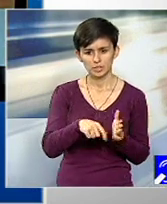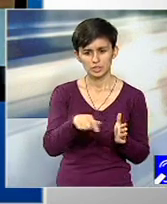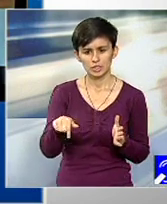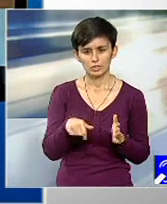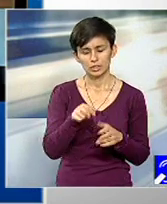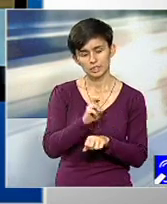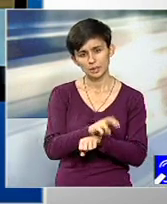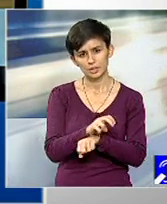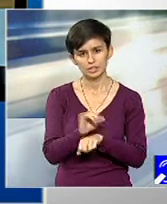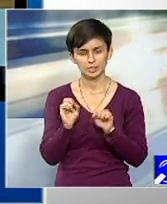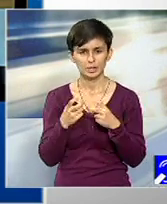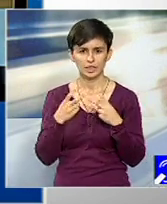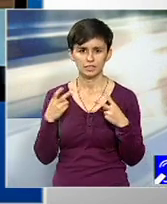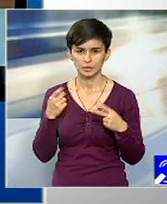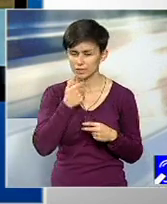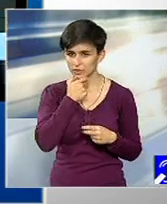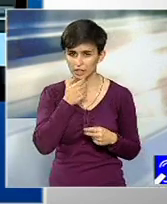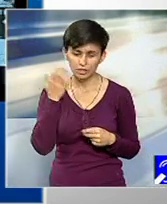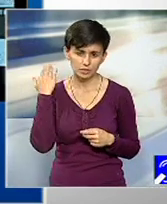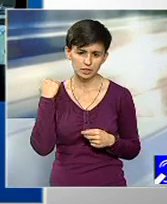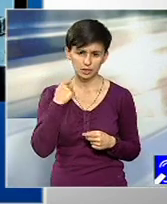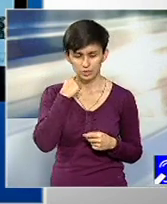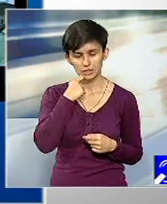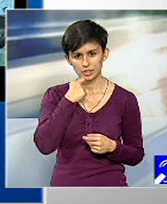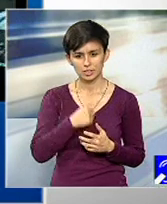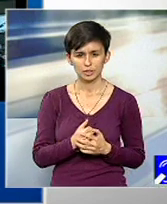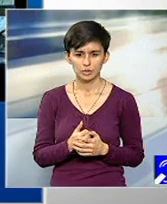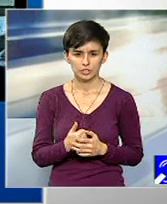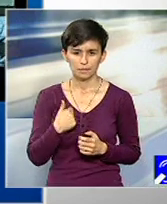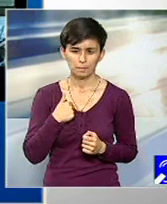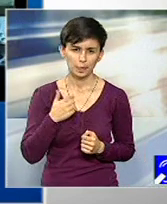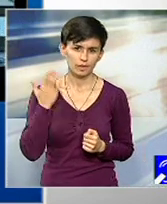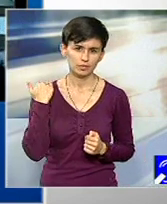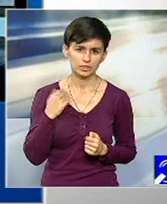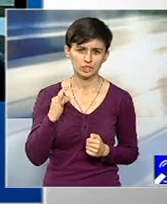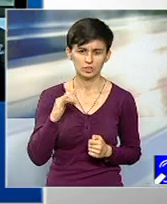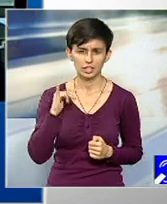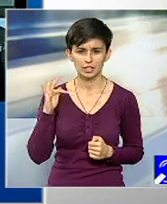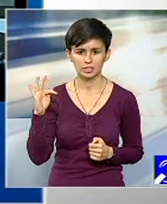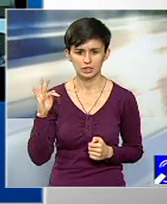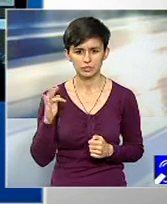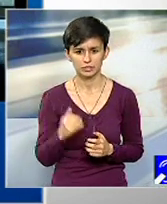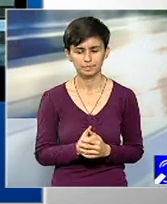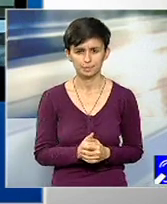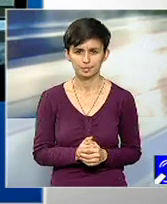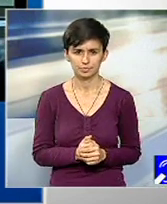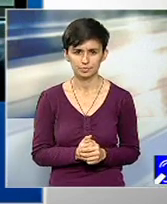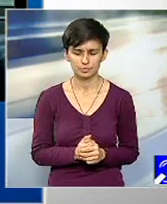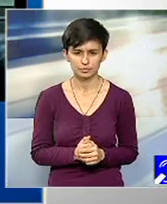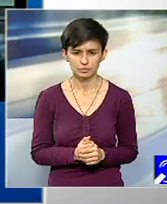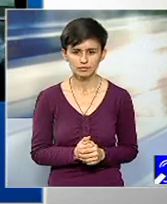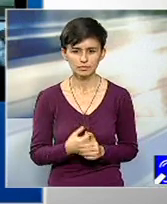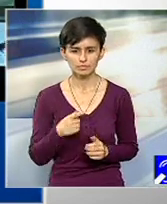la evenimentul de anul trecut din Cluj-Napoca și iar eu am fost chiar și la TIFF, la Un pas în urma Serafimilor. Este o experiență un